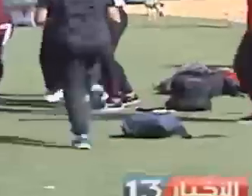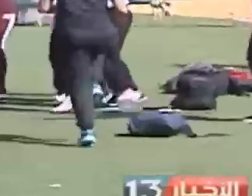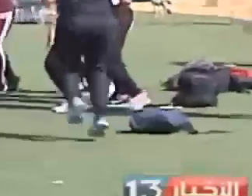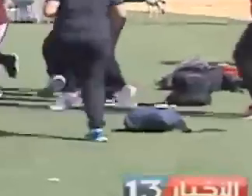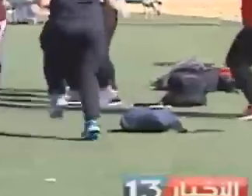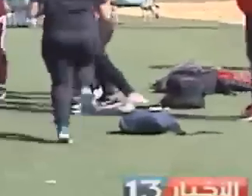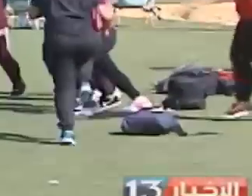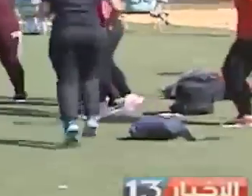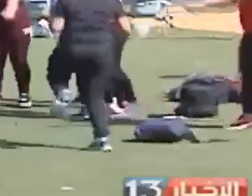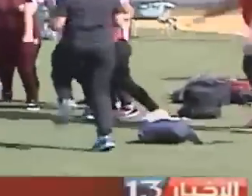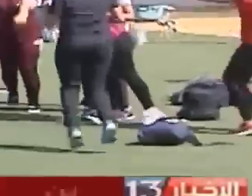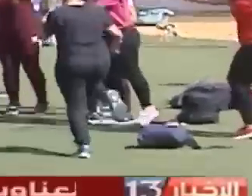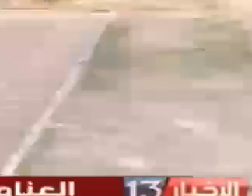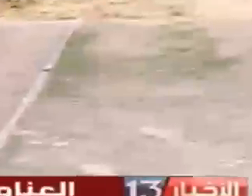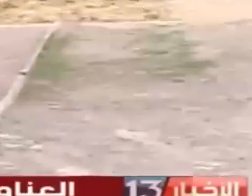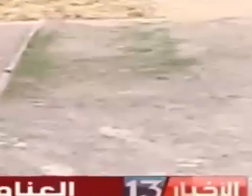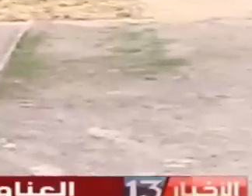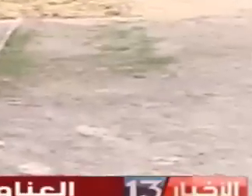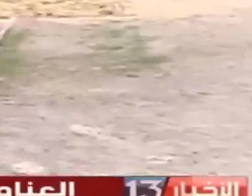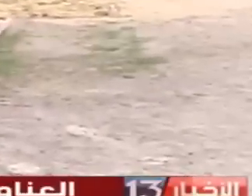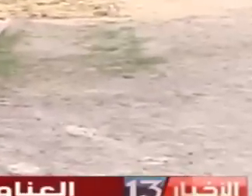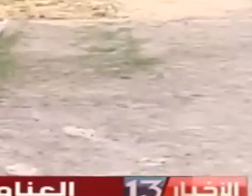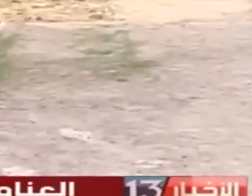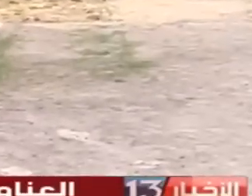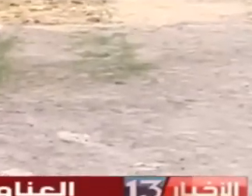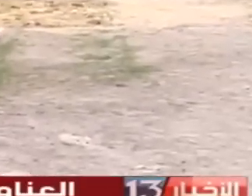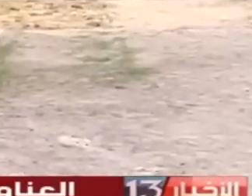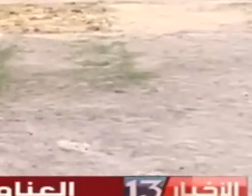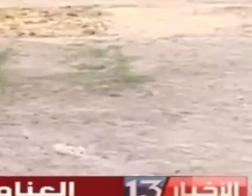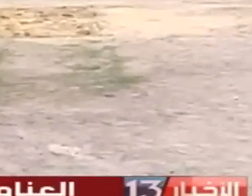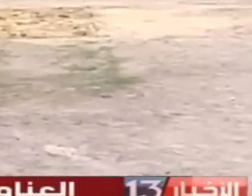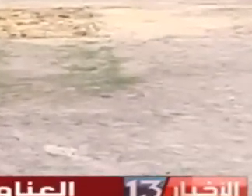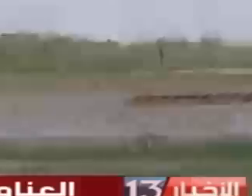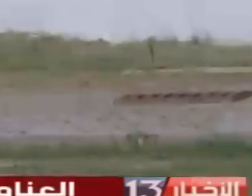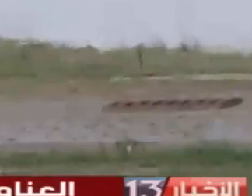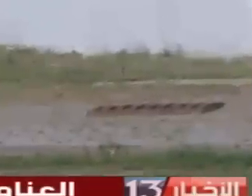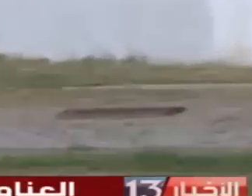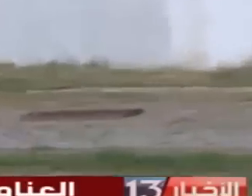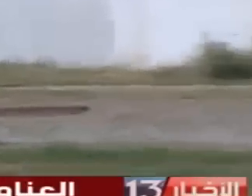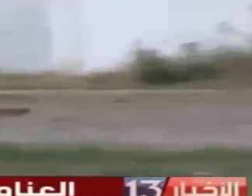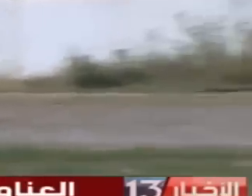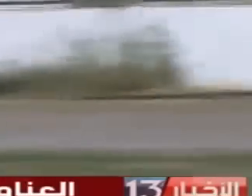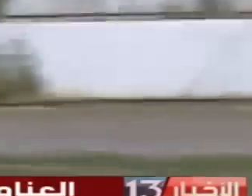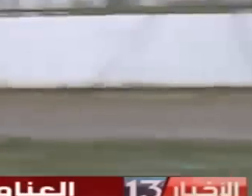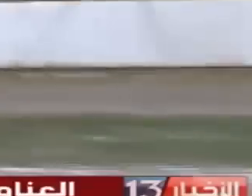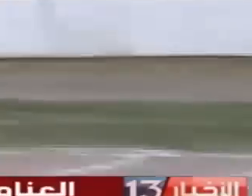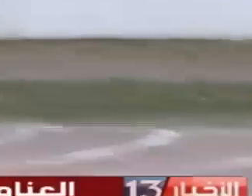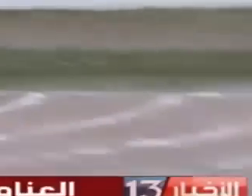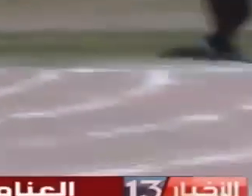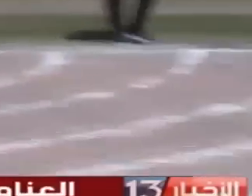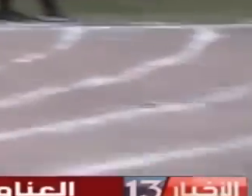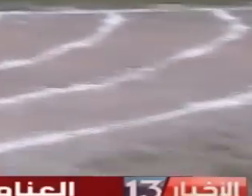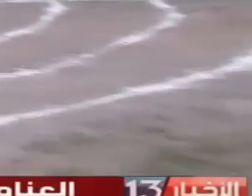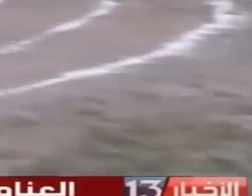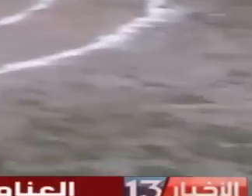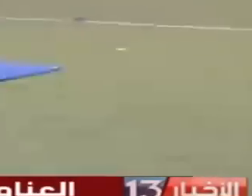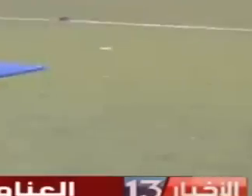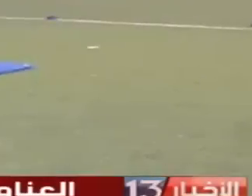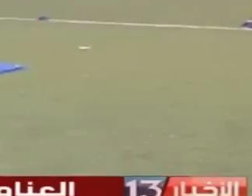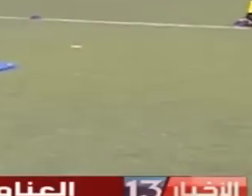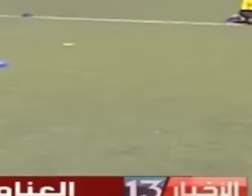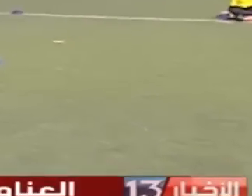امتلاك اختبار البكالوريا رياضه اول الامتحانات التطبيقيه للدوره الرئيسيه للسنه الحاليه وسط خلاف